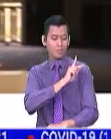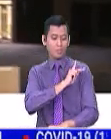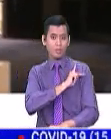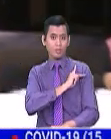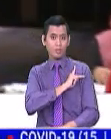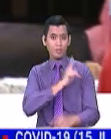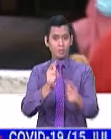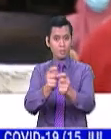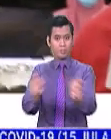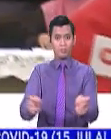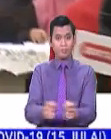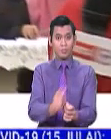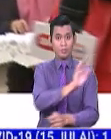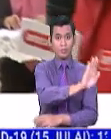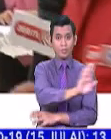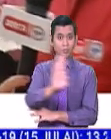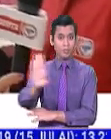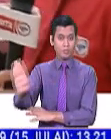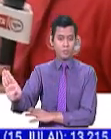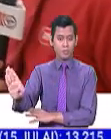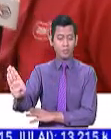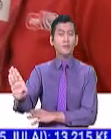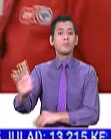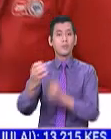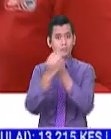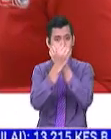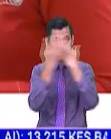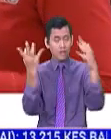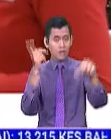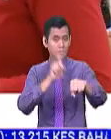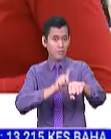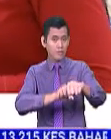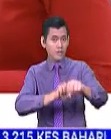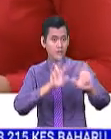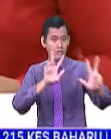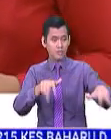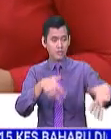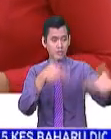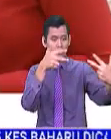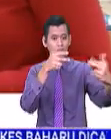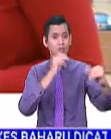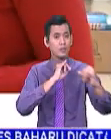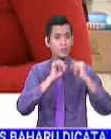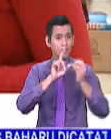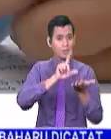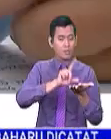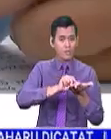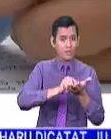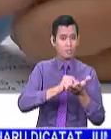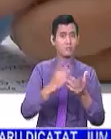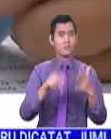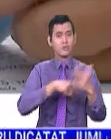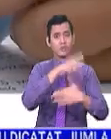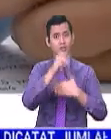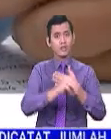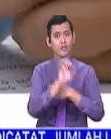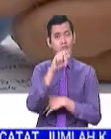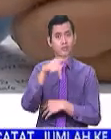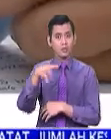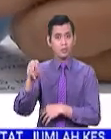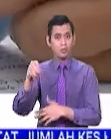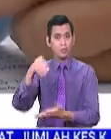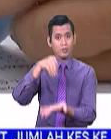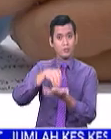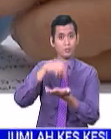demikian ketika ditemui bola arti m menerusi slot cerita pagi strawhat dalam rancangan Selamat pagi Malaysia di kucing bagi